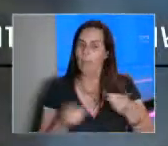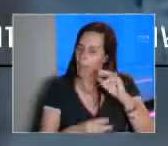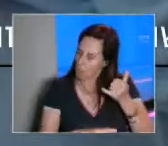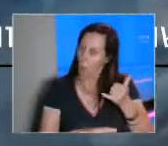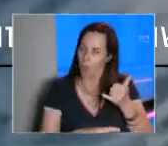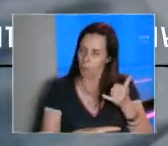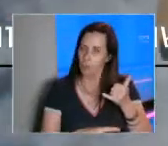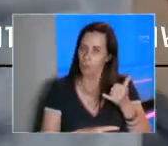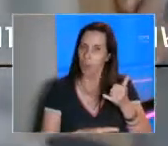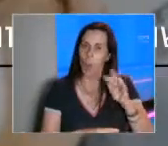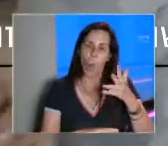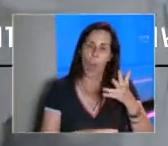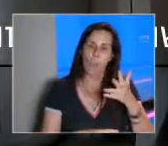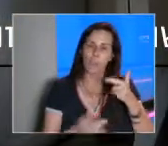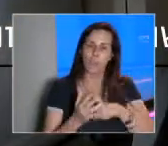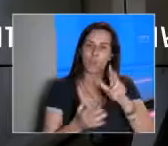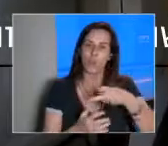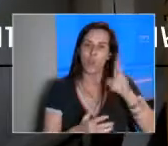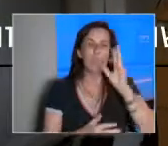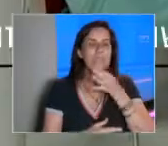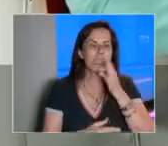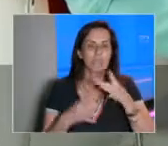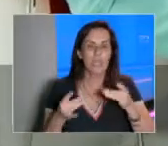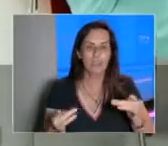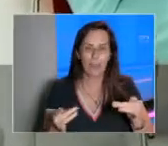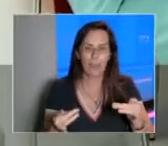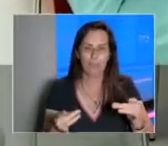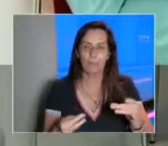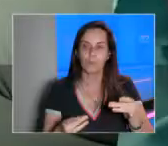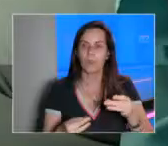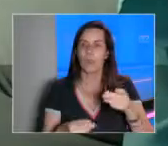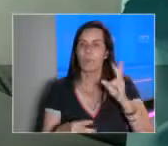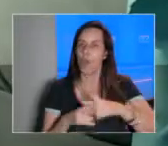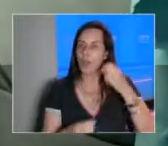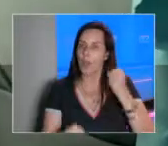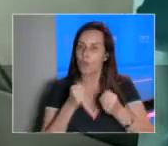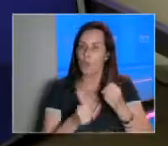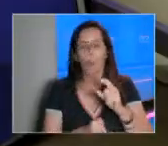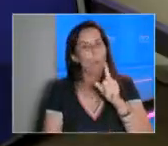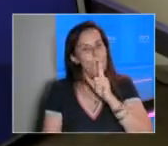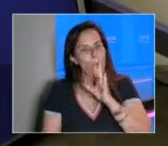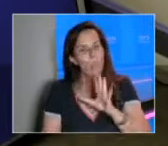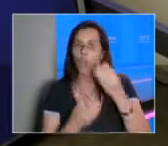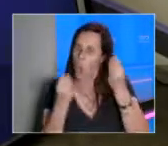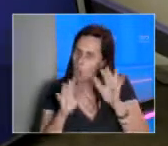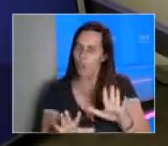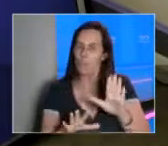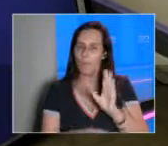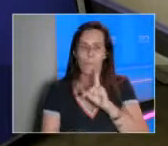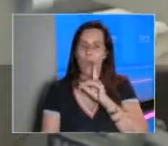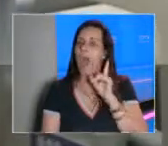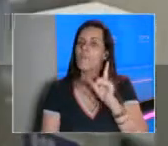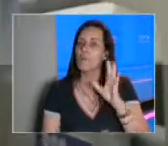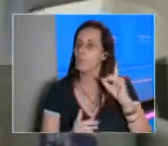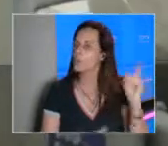קלים, ואולי מכיוון שיש יותר צעירים שנדבקים, ושיעור החולים הקשים הוא יחסית נמוך, וטוב שכך, אבל